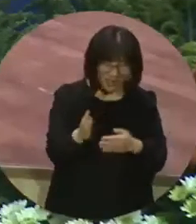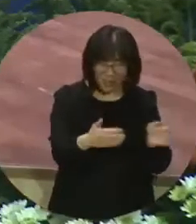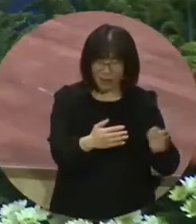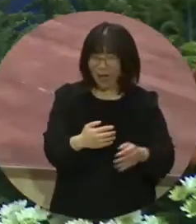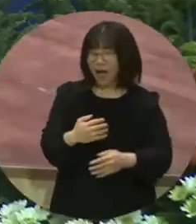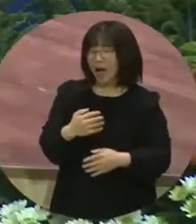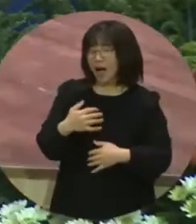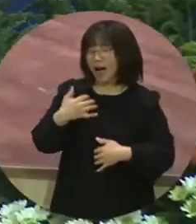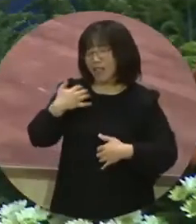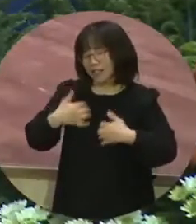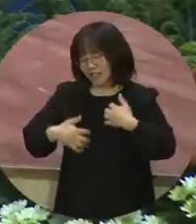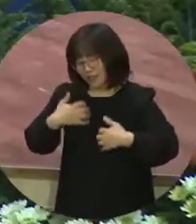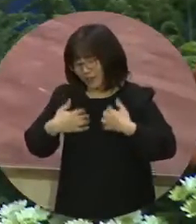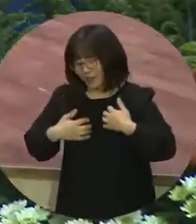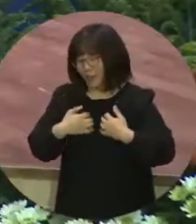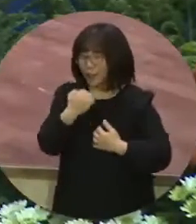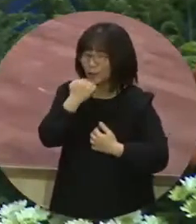하셨다.